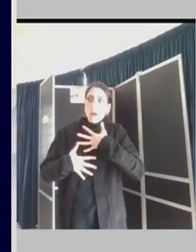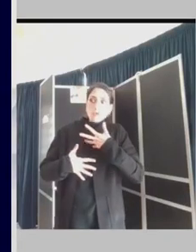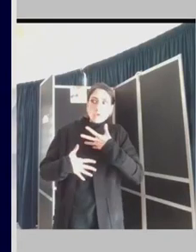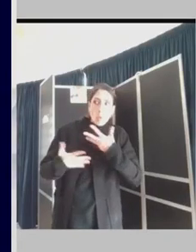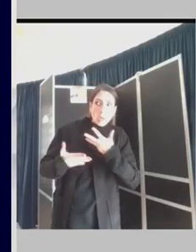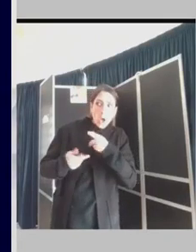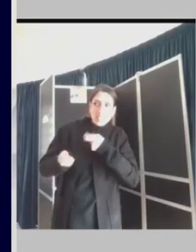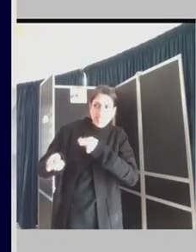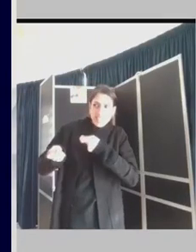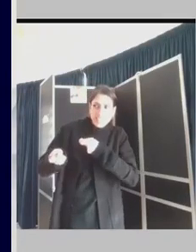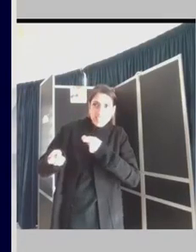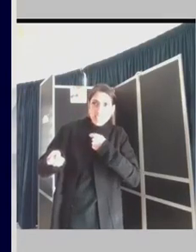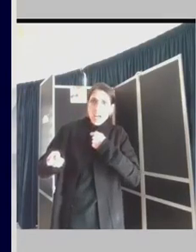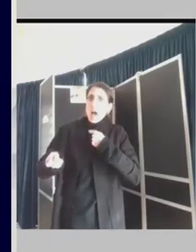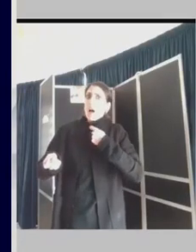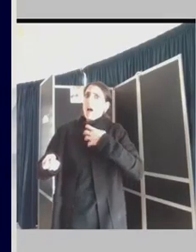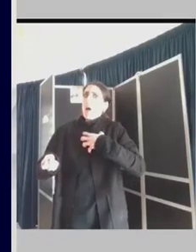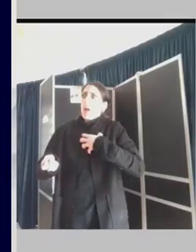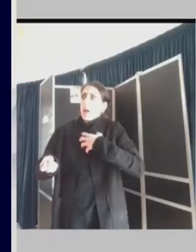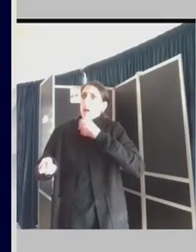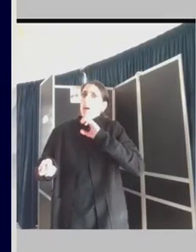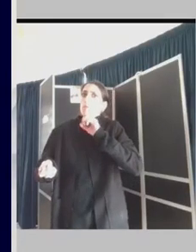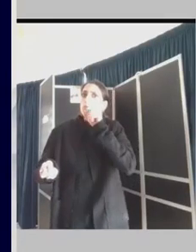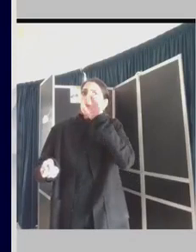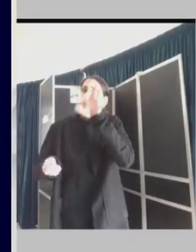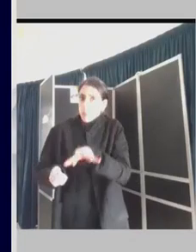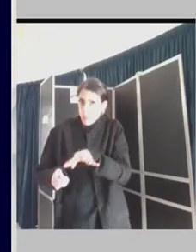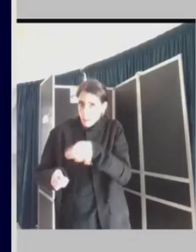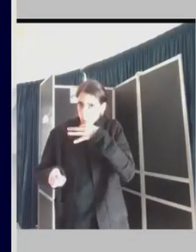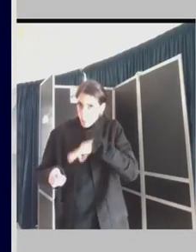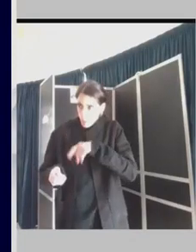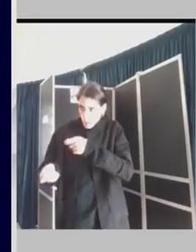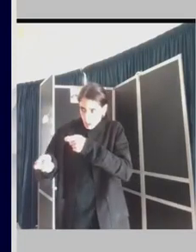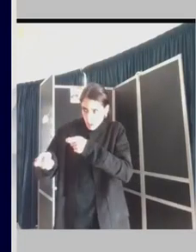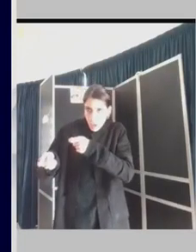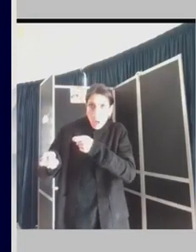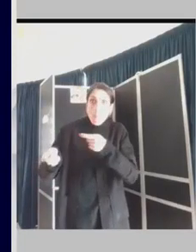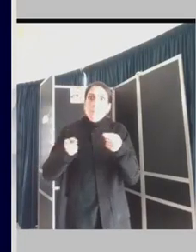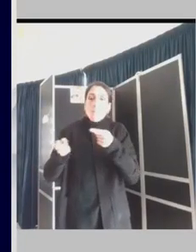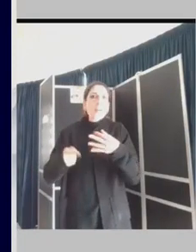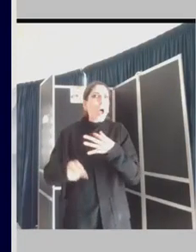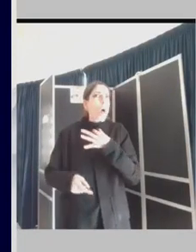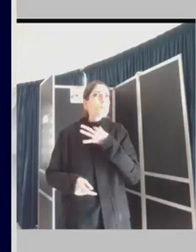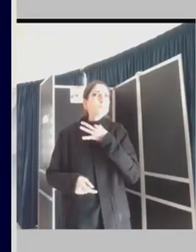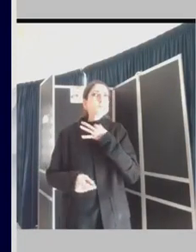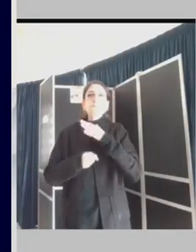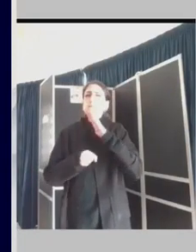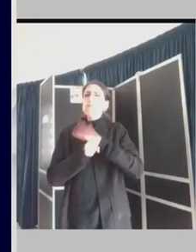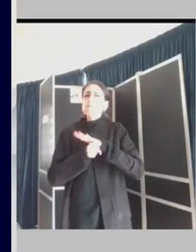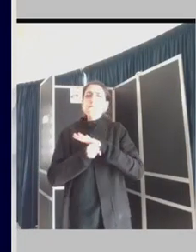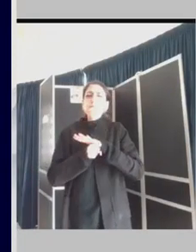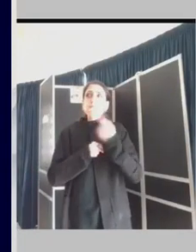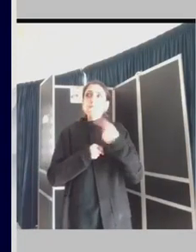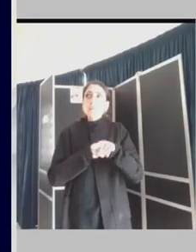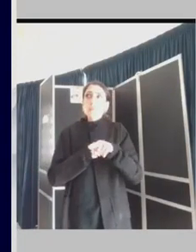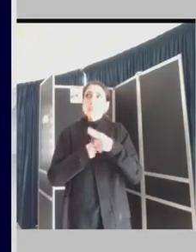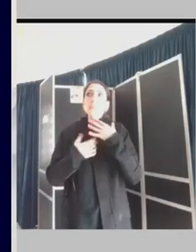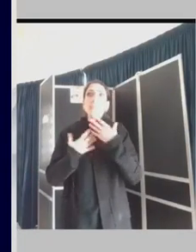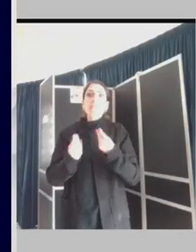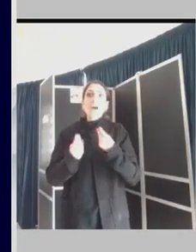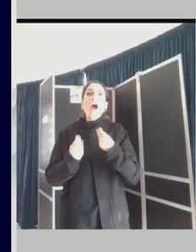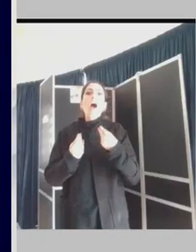l'ossessione è completa, a quel punto il gesto internazionale che si fa è questo qui, quando la persona soffoca fa